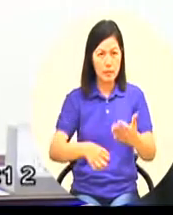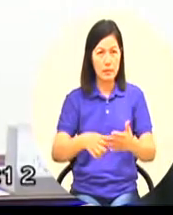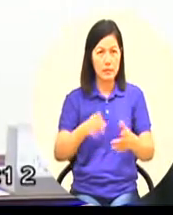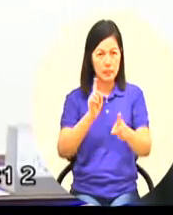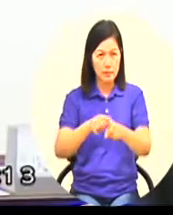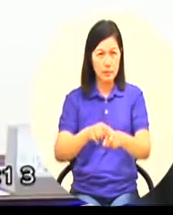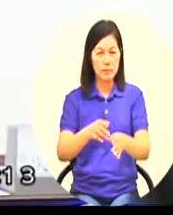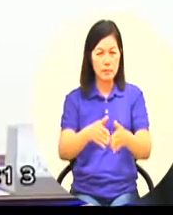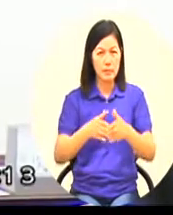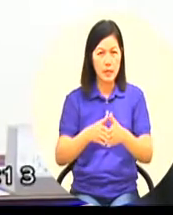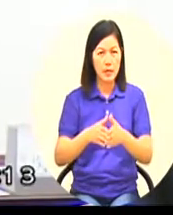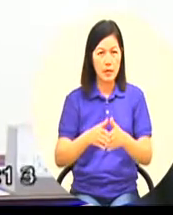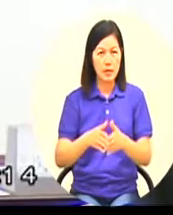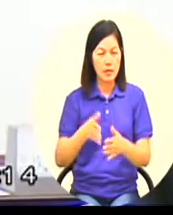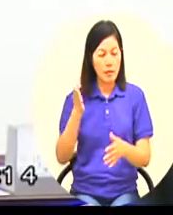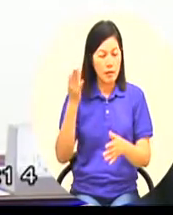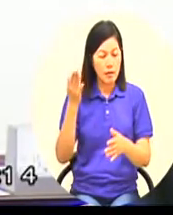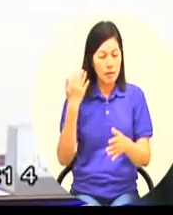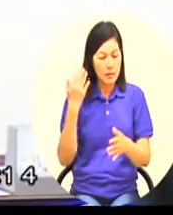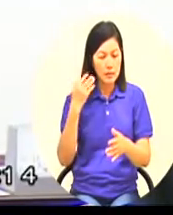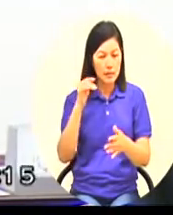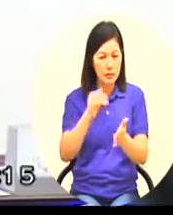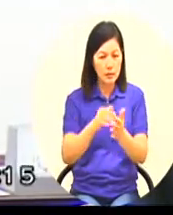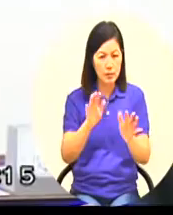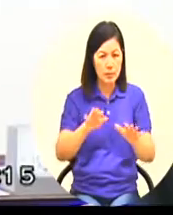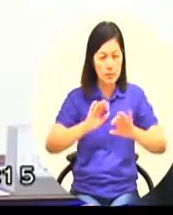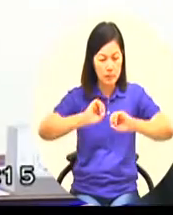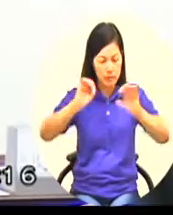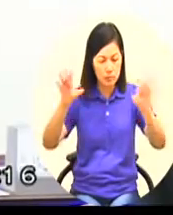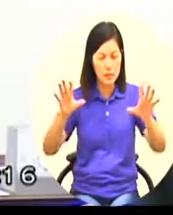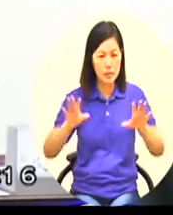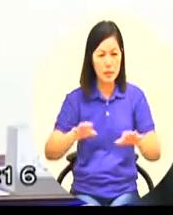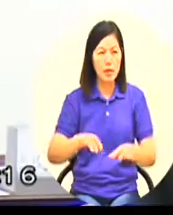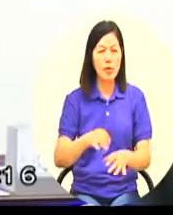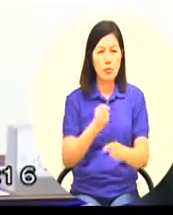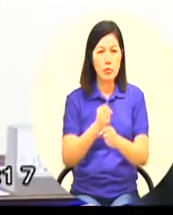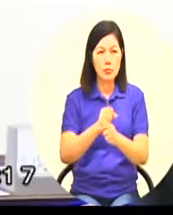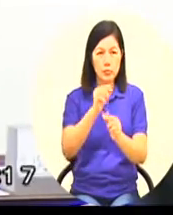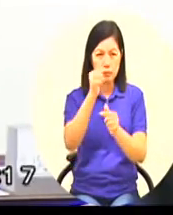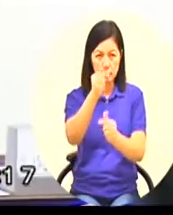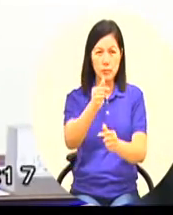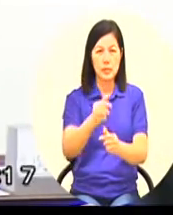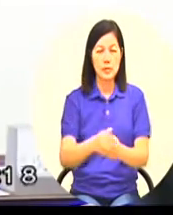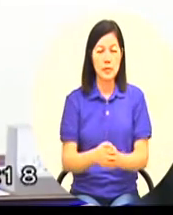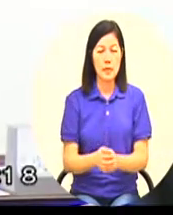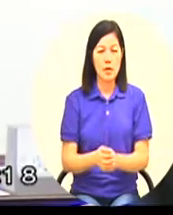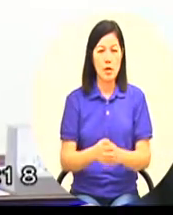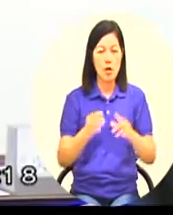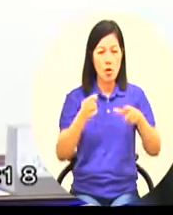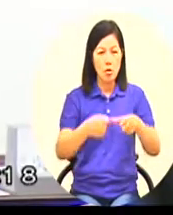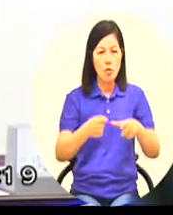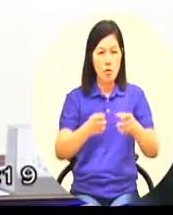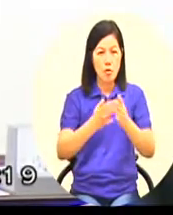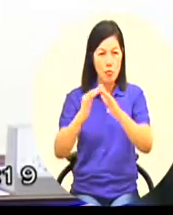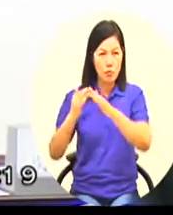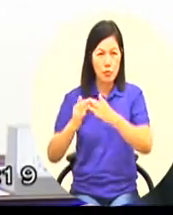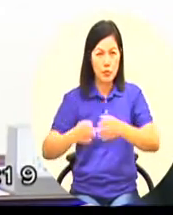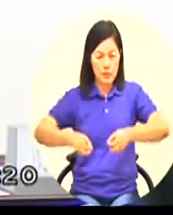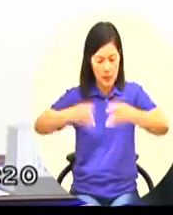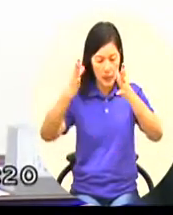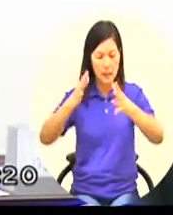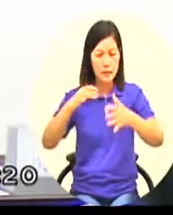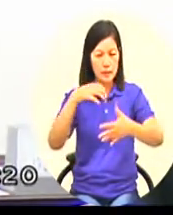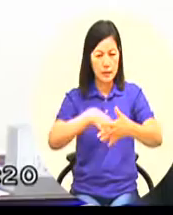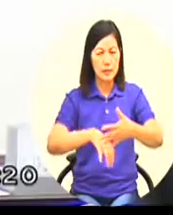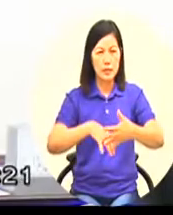说跟前面的宣导，我们就做到够。我相信所有的公寓大厦里面，因为公益大厦里